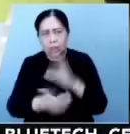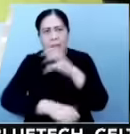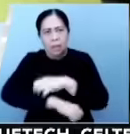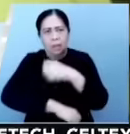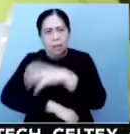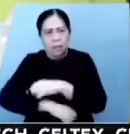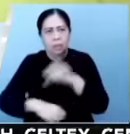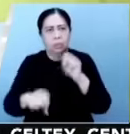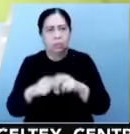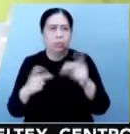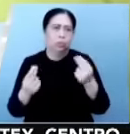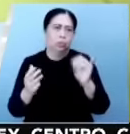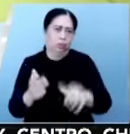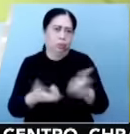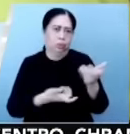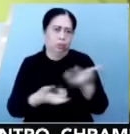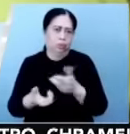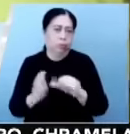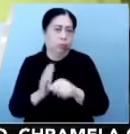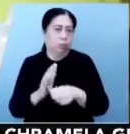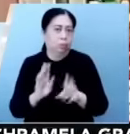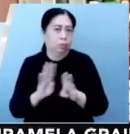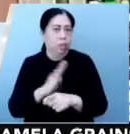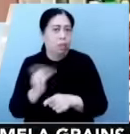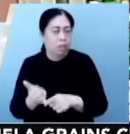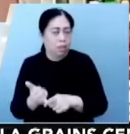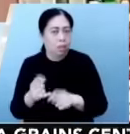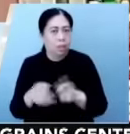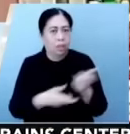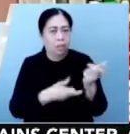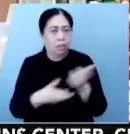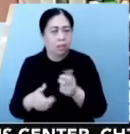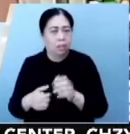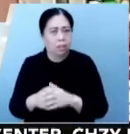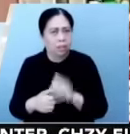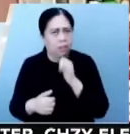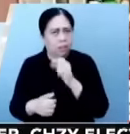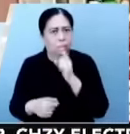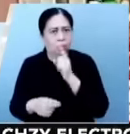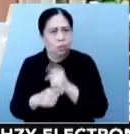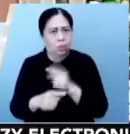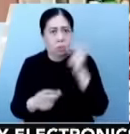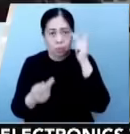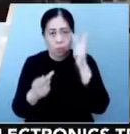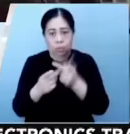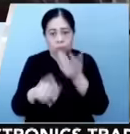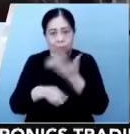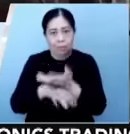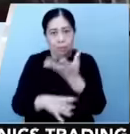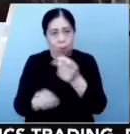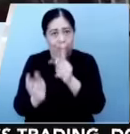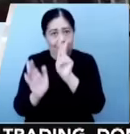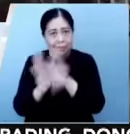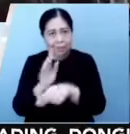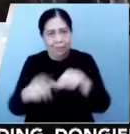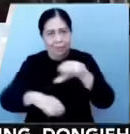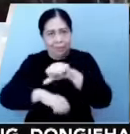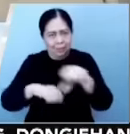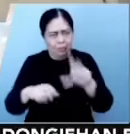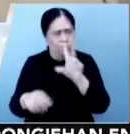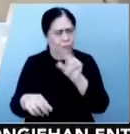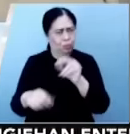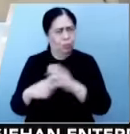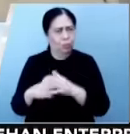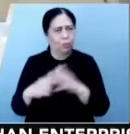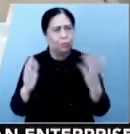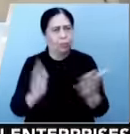ko yun. Iginiit din sa barangay ng pumalo sa aso na hindi totoong may intensyon siyang katayin ang aso. Humarap din sa barangay ang